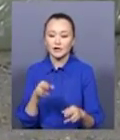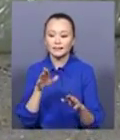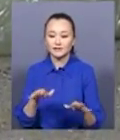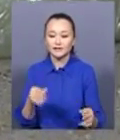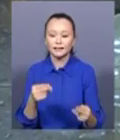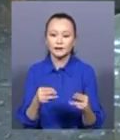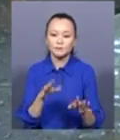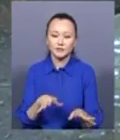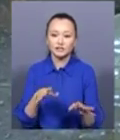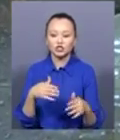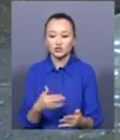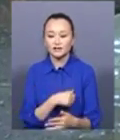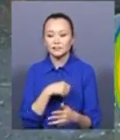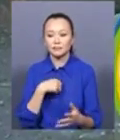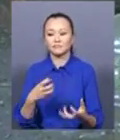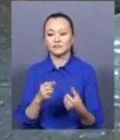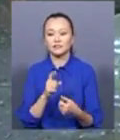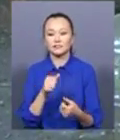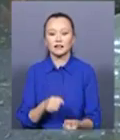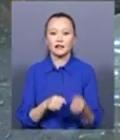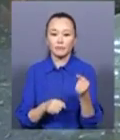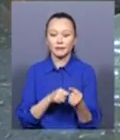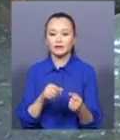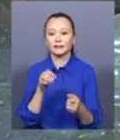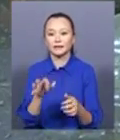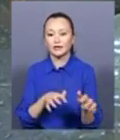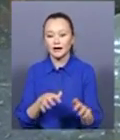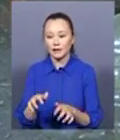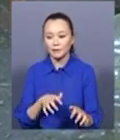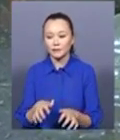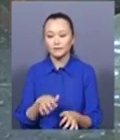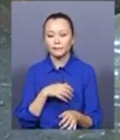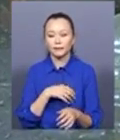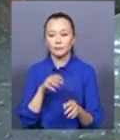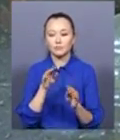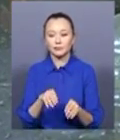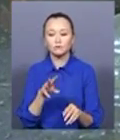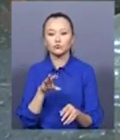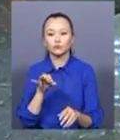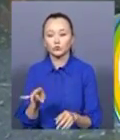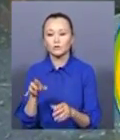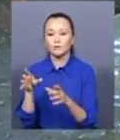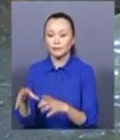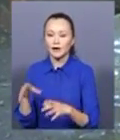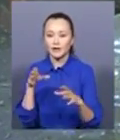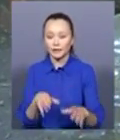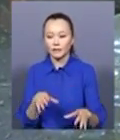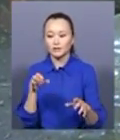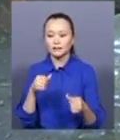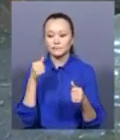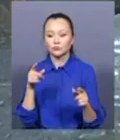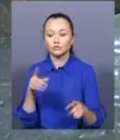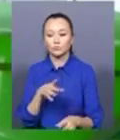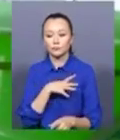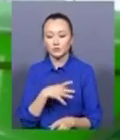грабли. Здесь стояли мусорные баки, здесь неизвестно, что было. Единственное, среди вот этого всей помойки